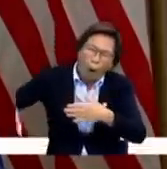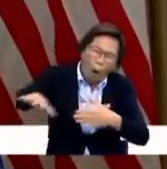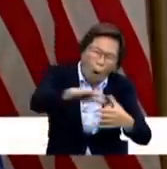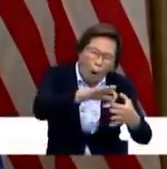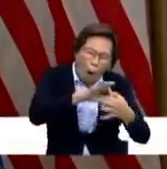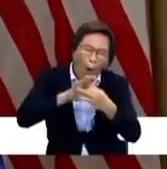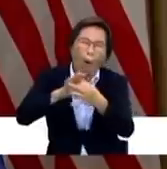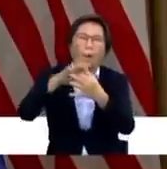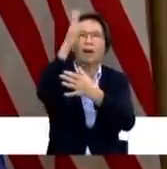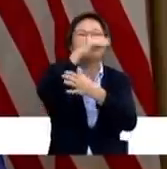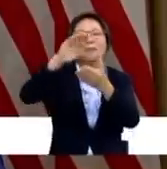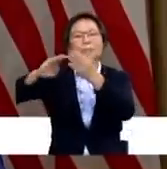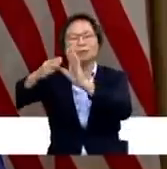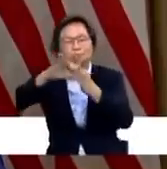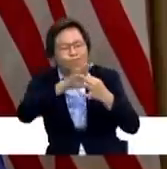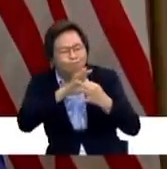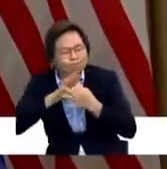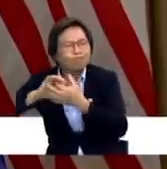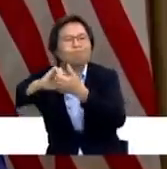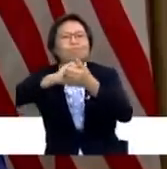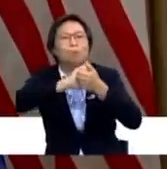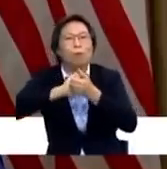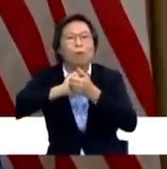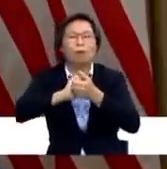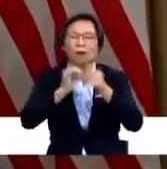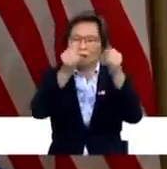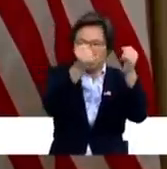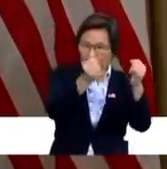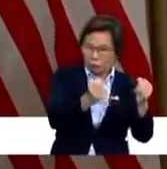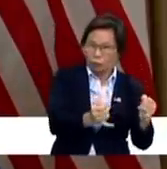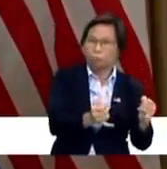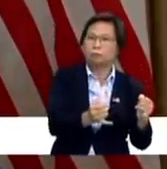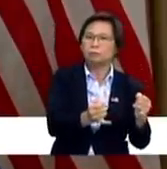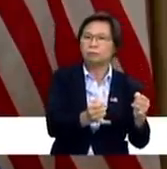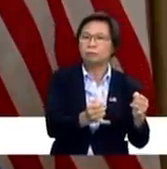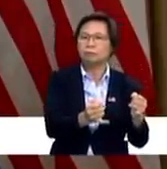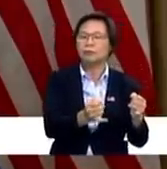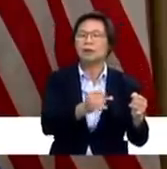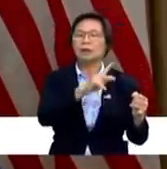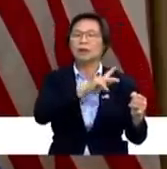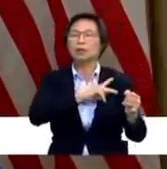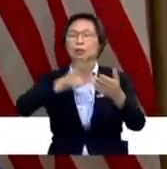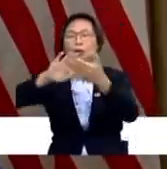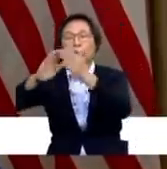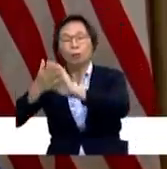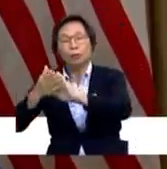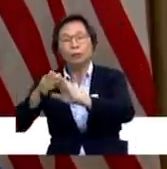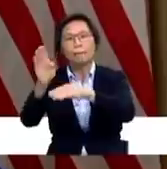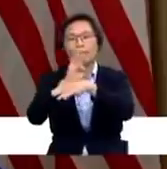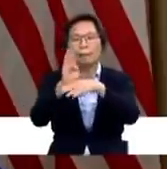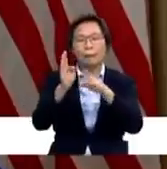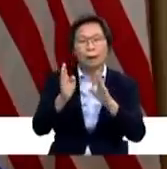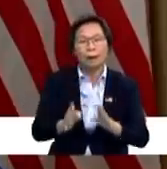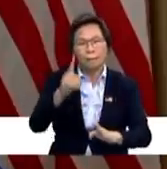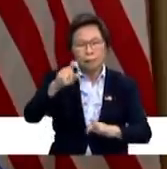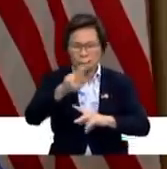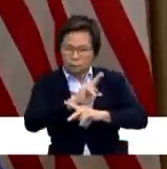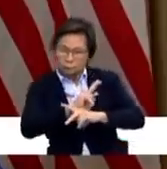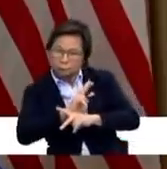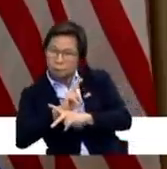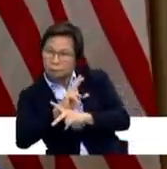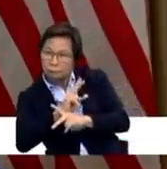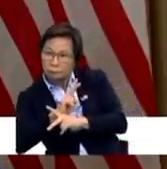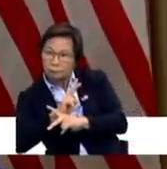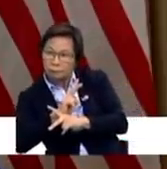kerajaan dan juga masyarakat individu Ketua Komite dan penjagaan perlu berwaspada